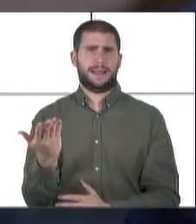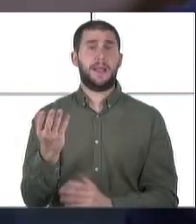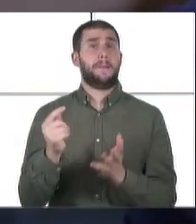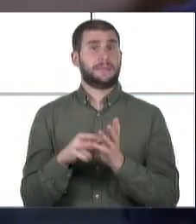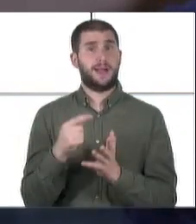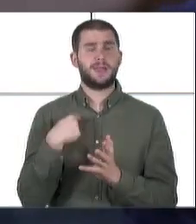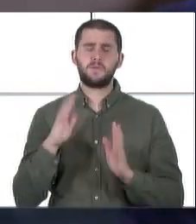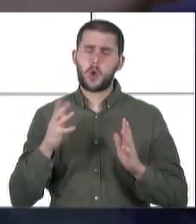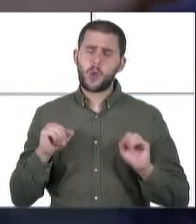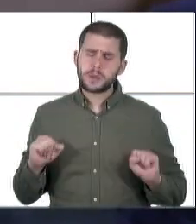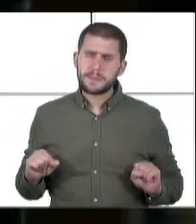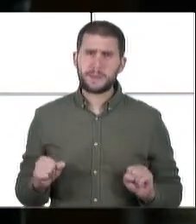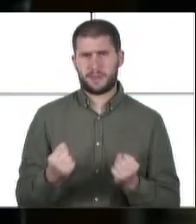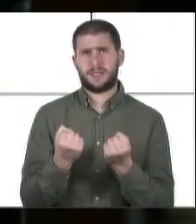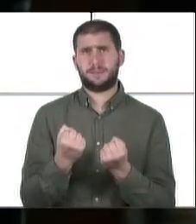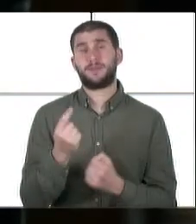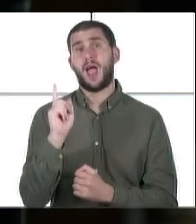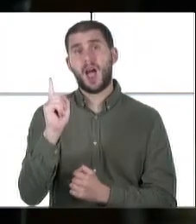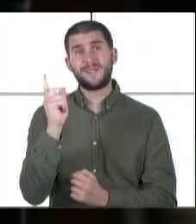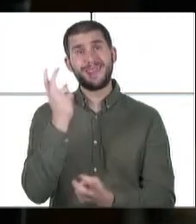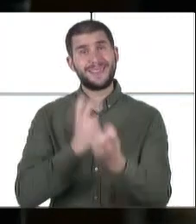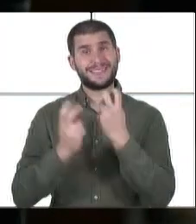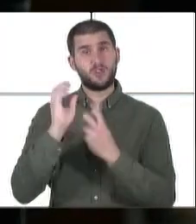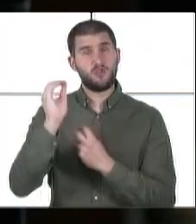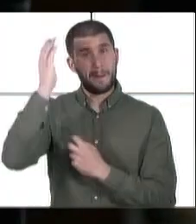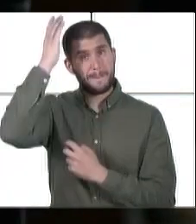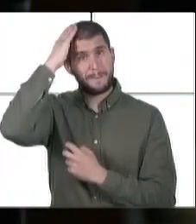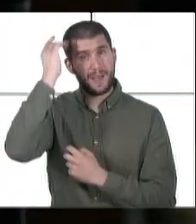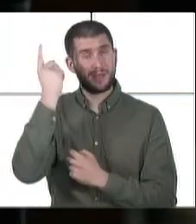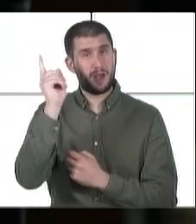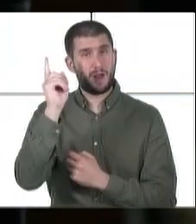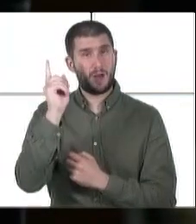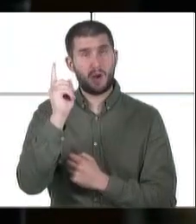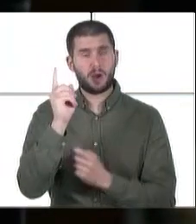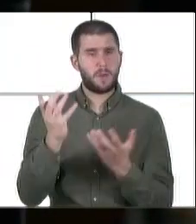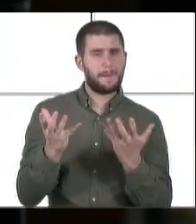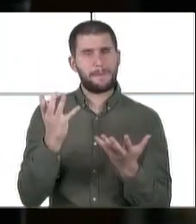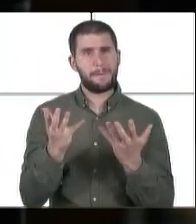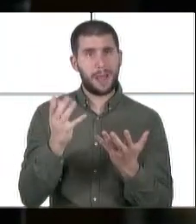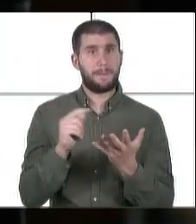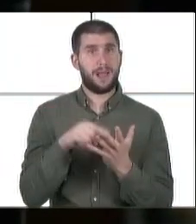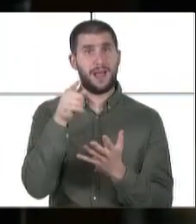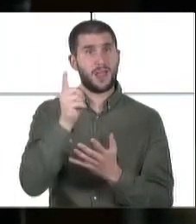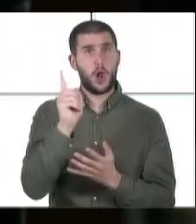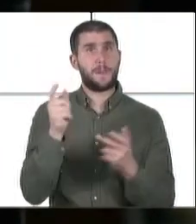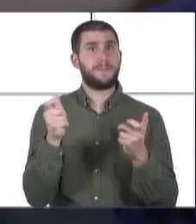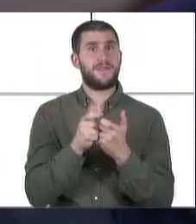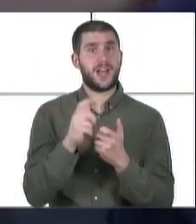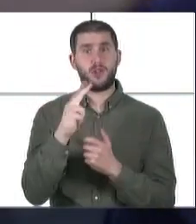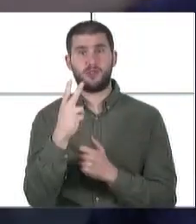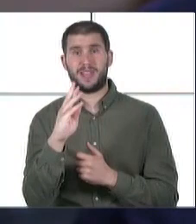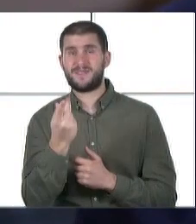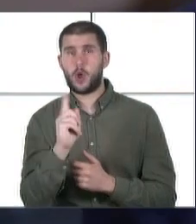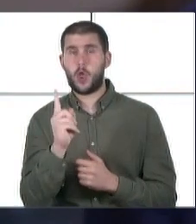אני כל כך מתאמץ. אבל הניסיון של בנט לא מערער אותך באיזשהו מקום? כי כרגע אתה לא המפלגה, לא השלישית, לא הרביעית